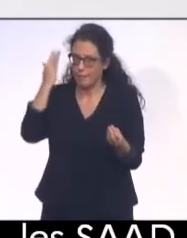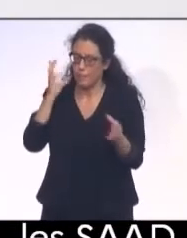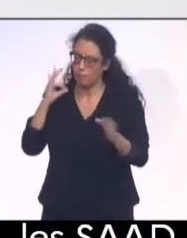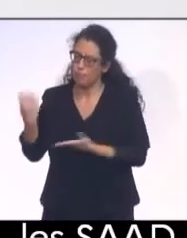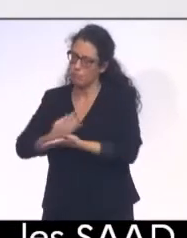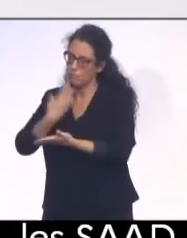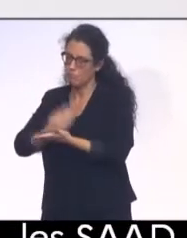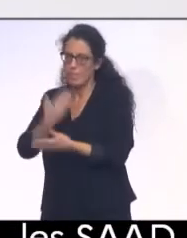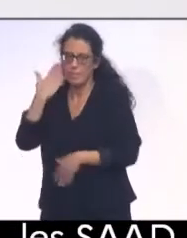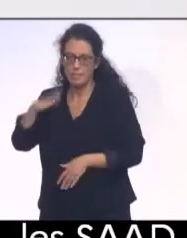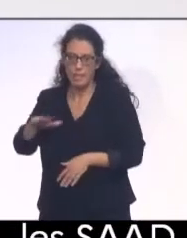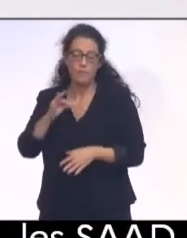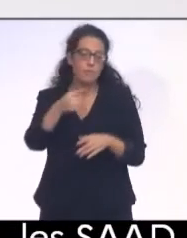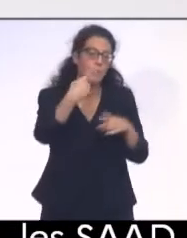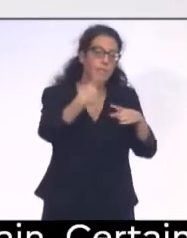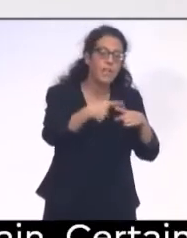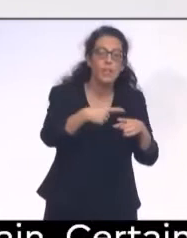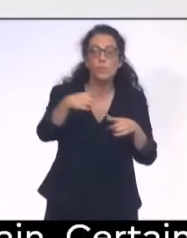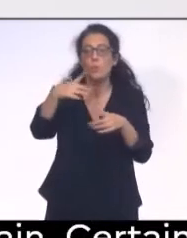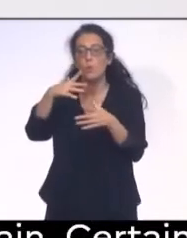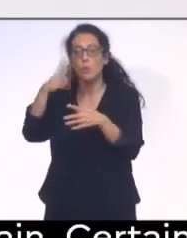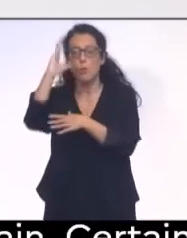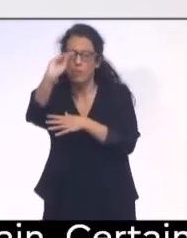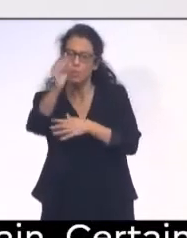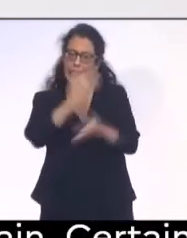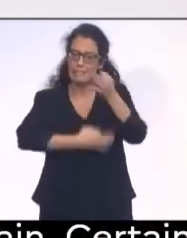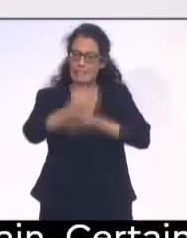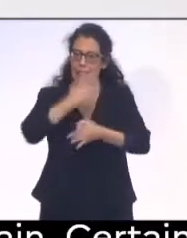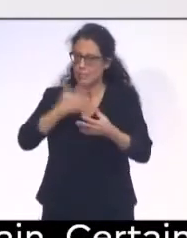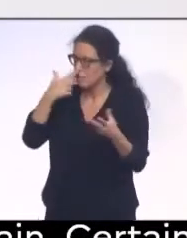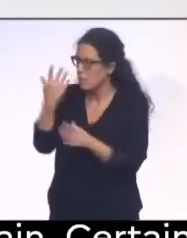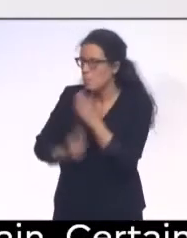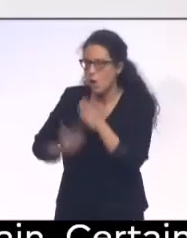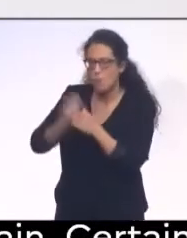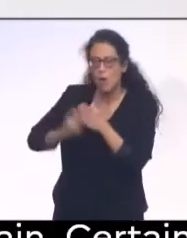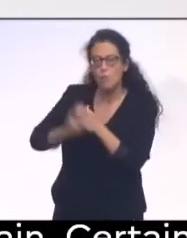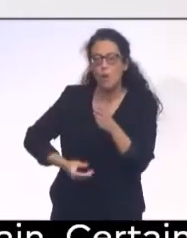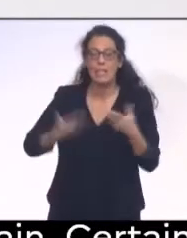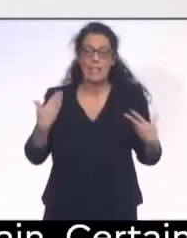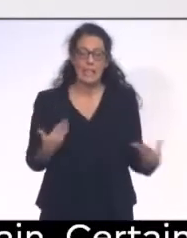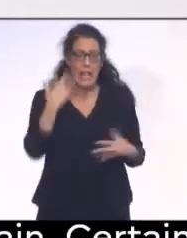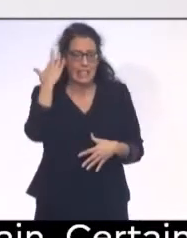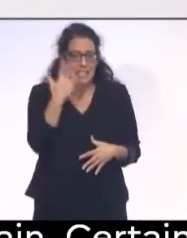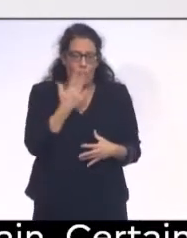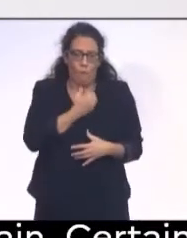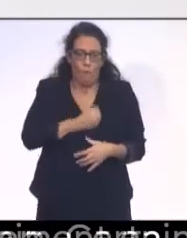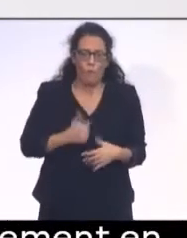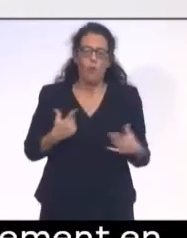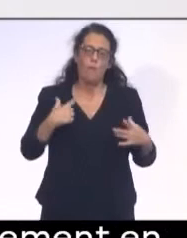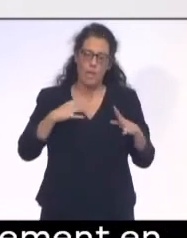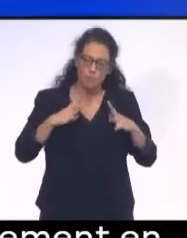remontés par les fédérations et les professionnels. Il n'y a à ce stade pas de tension majeure, mais nous sommes extrêmement vigilants et